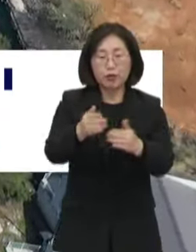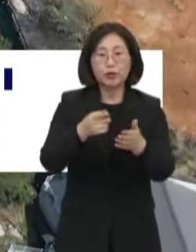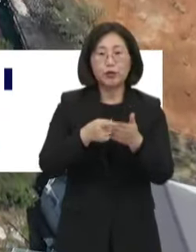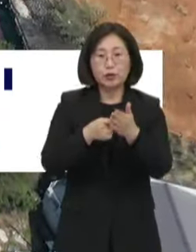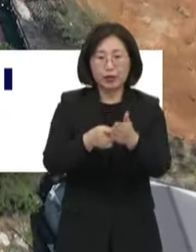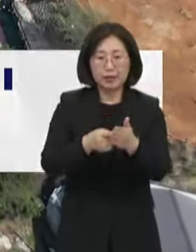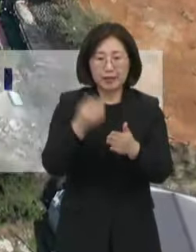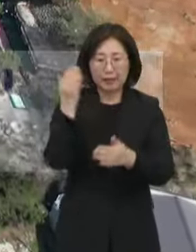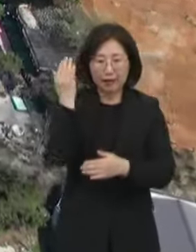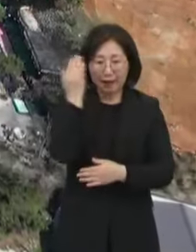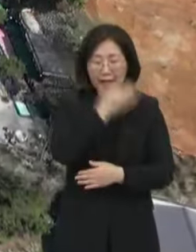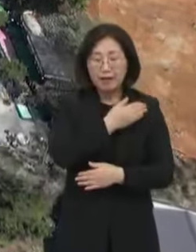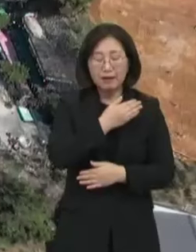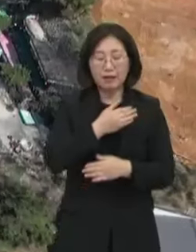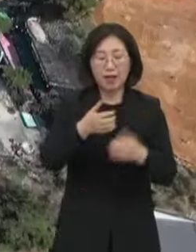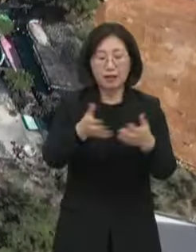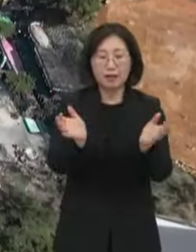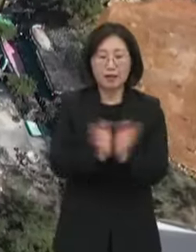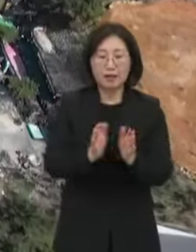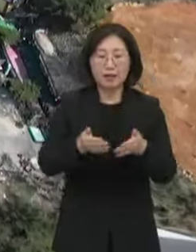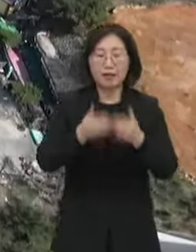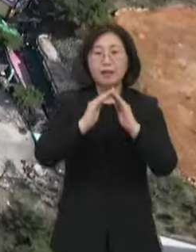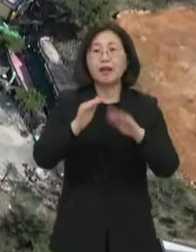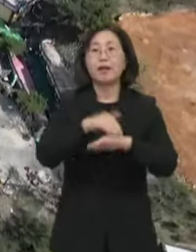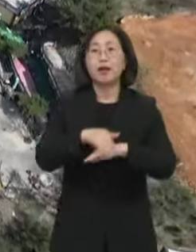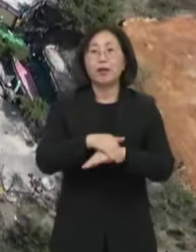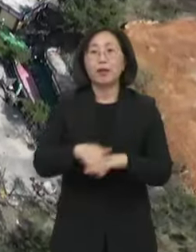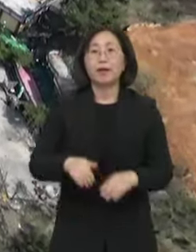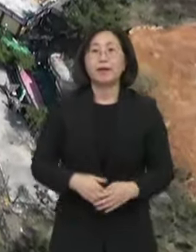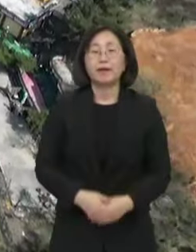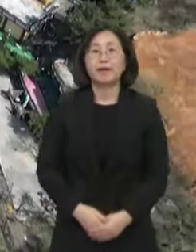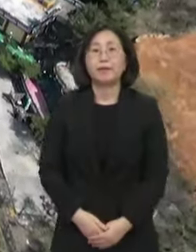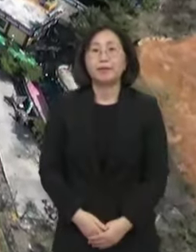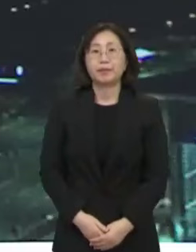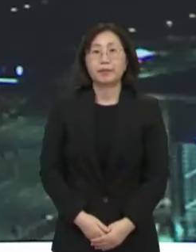탄소중립형 청정축산단지를 완성한다는 계획입니다.